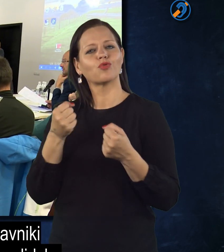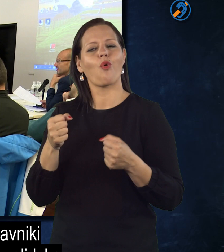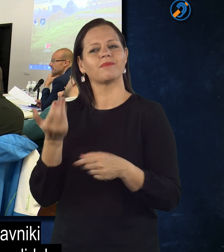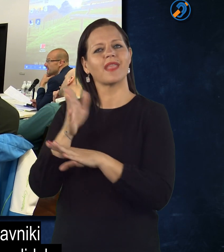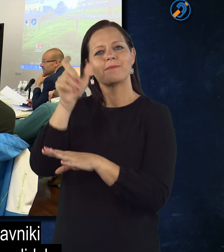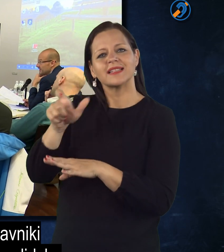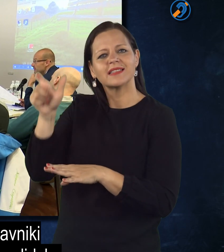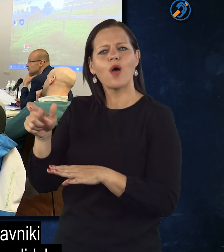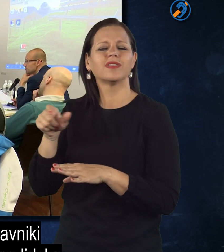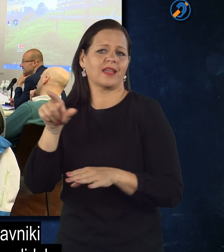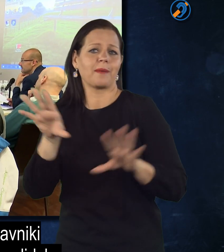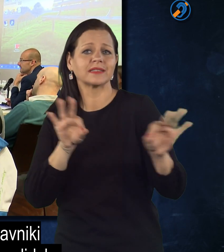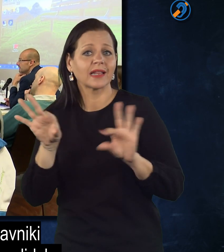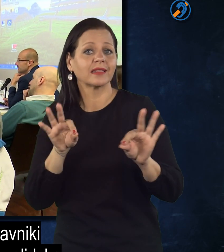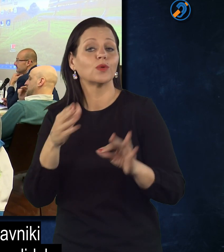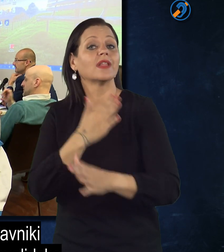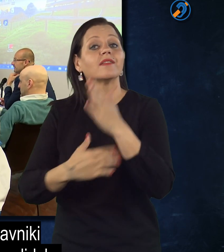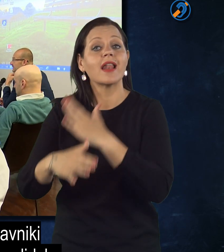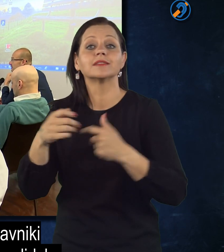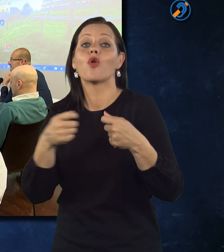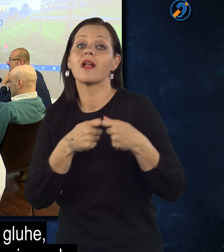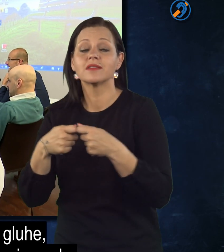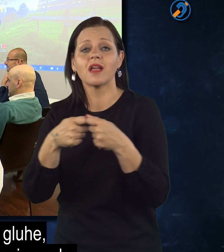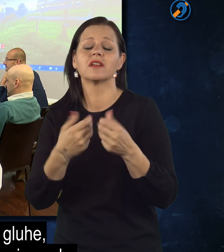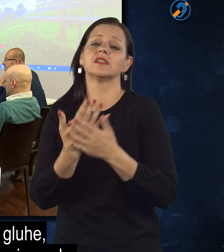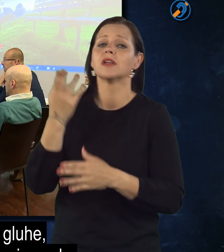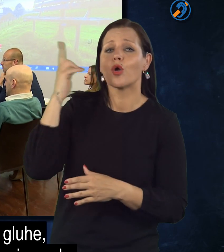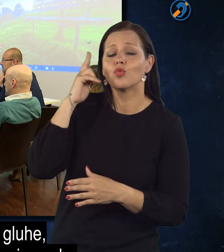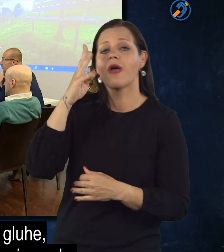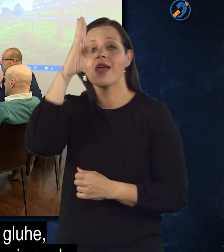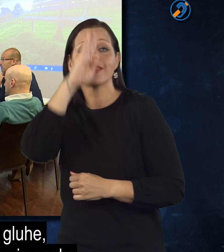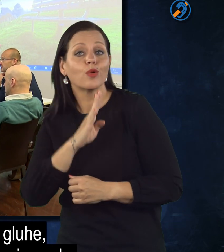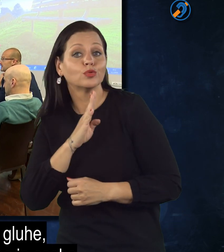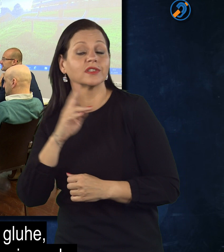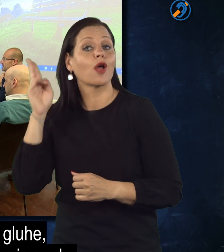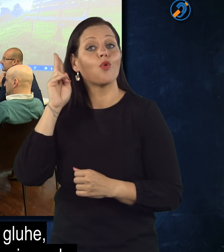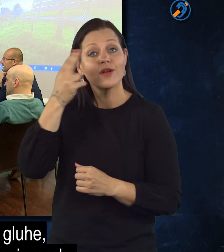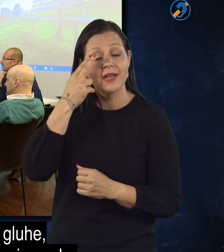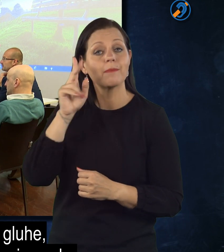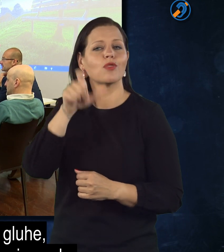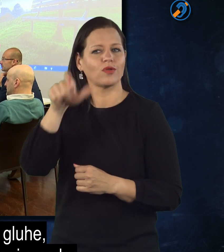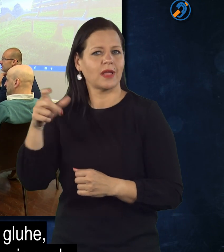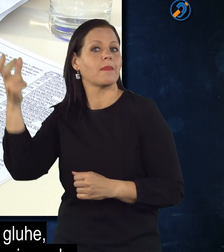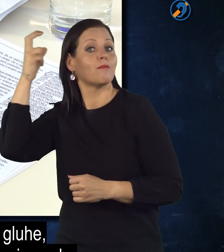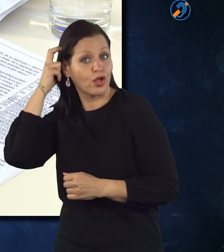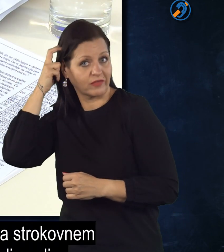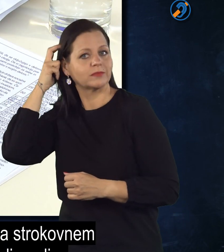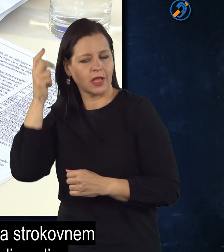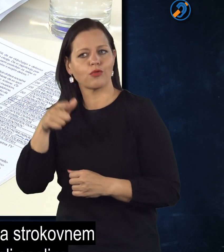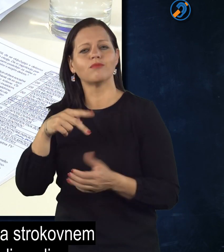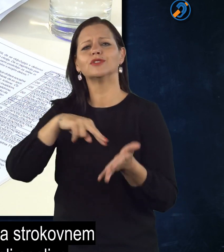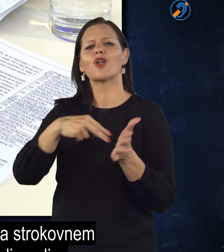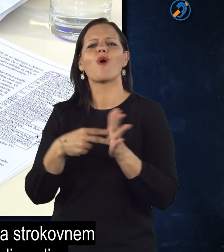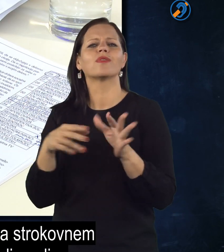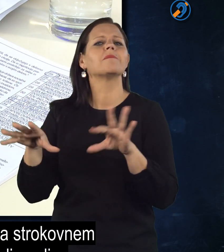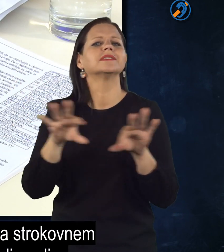Zato so predstavniki reprezentativne invalidske organizacije za gluhe, naglušne, gluhoslepe in osebe s polževim vsadkom